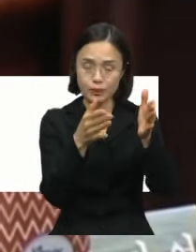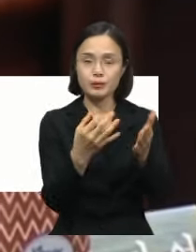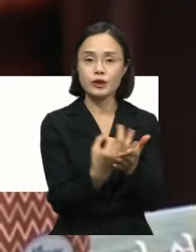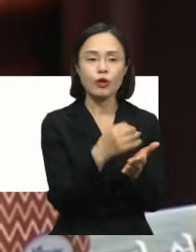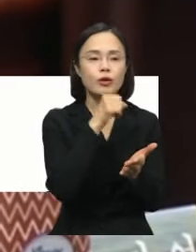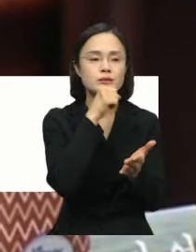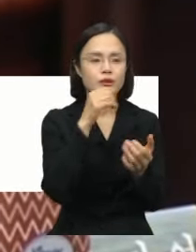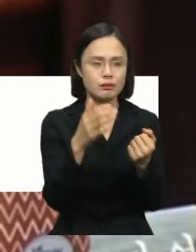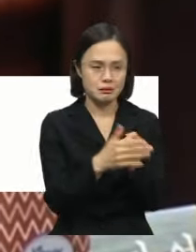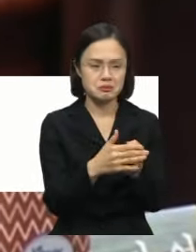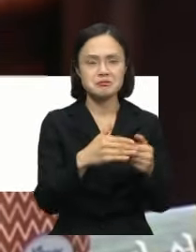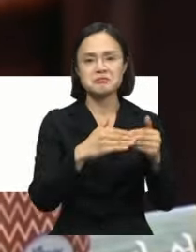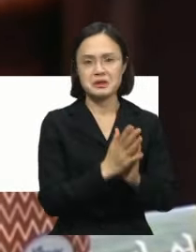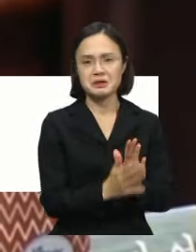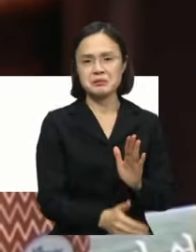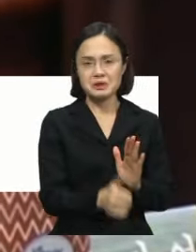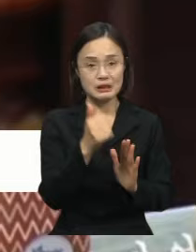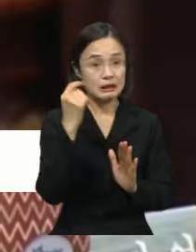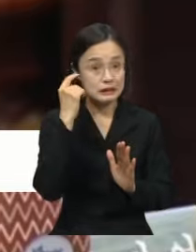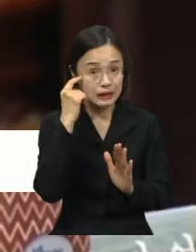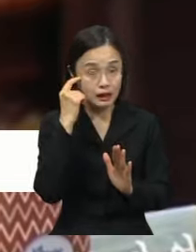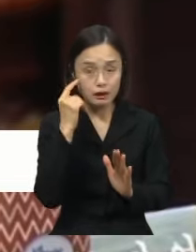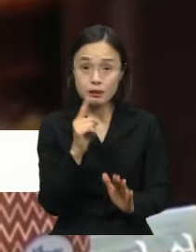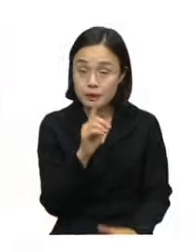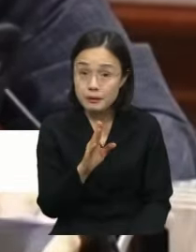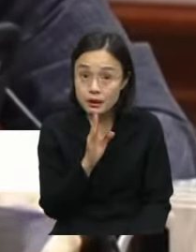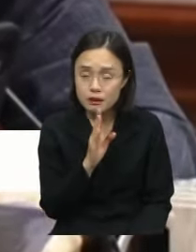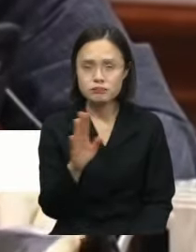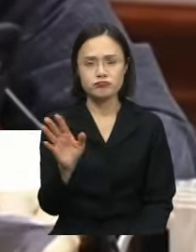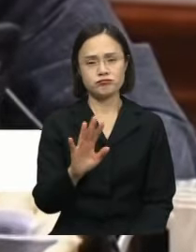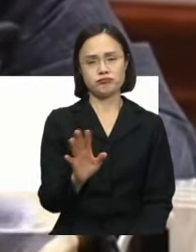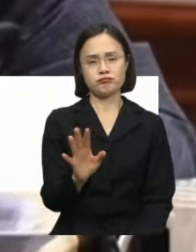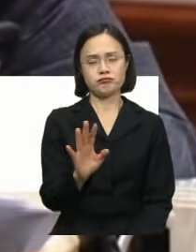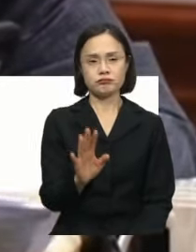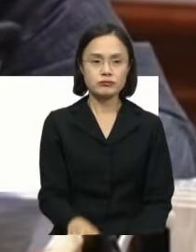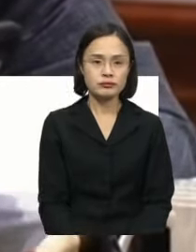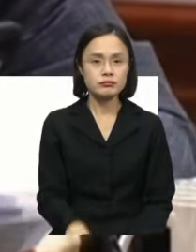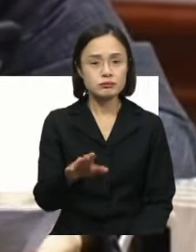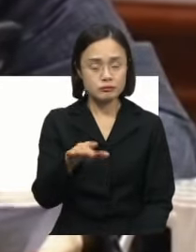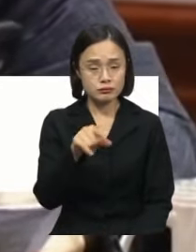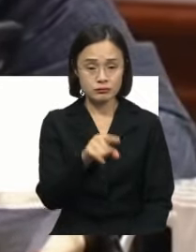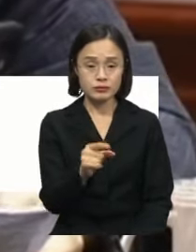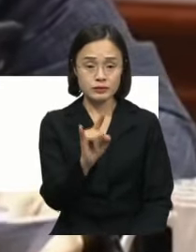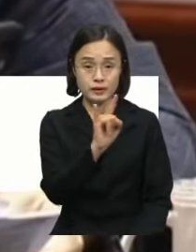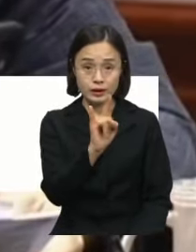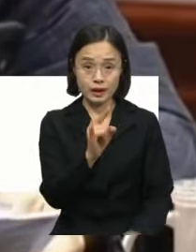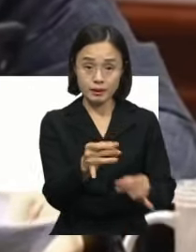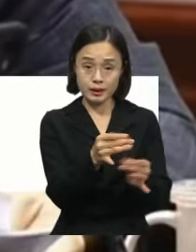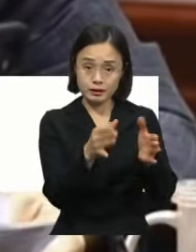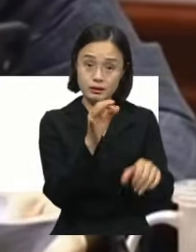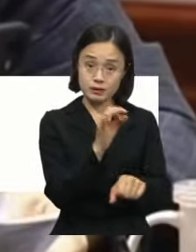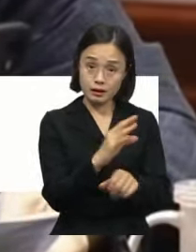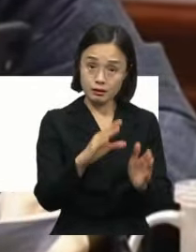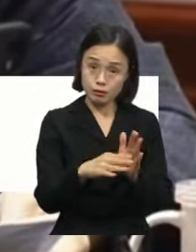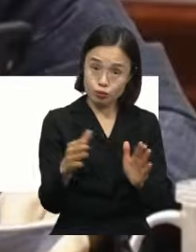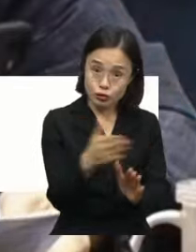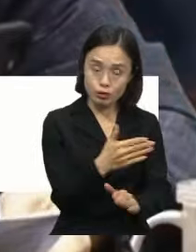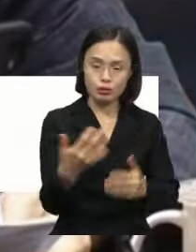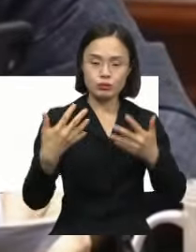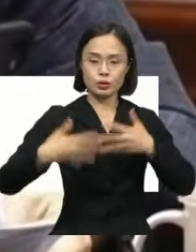이야기를 하고 있습니다. 맞습니까? 사실이 조금 다른 것 같습니다. 인수할 때부터 현대백화점 폐점을 전제로